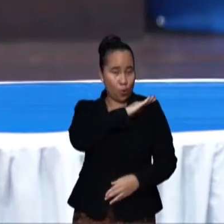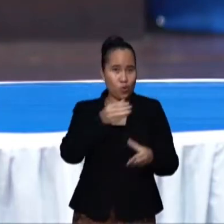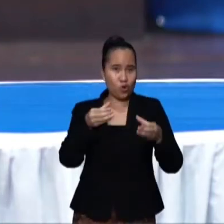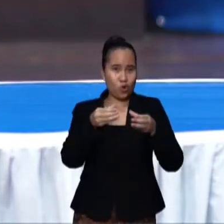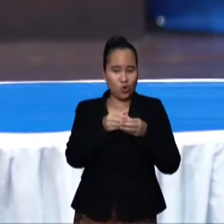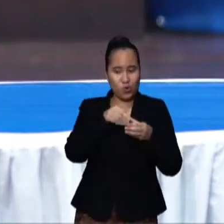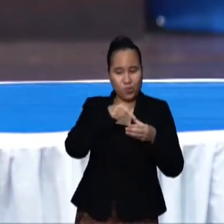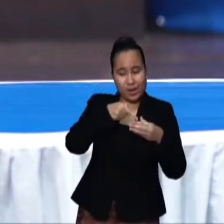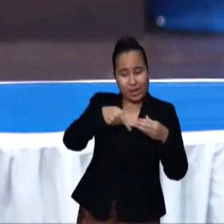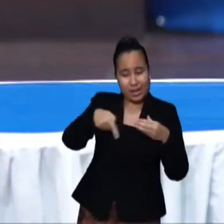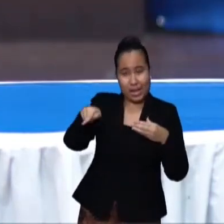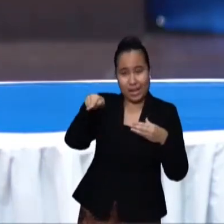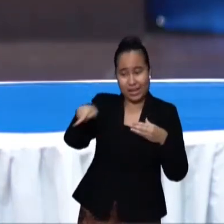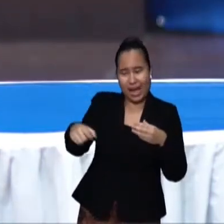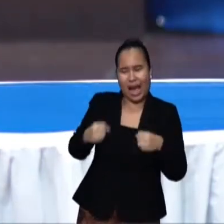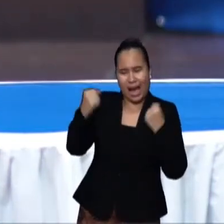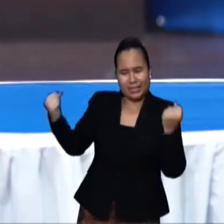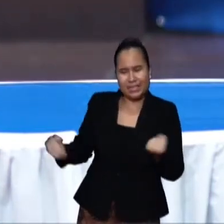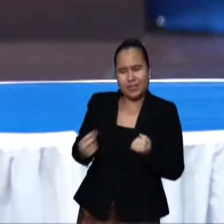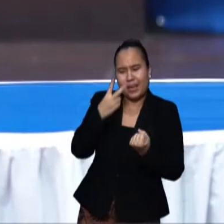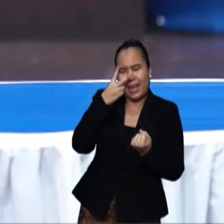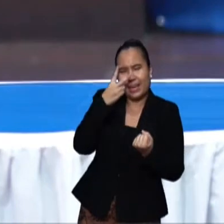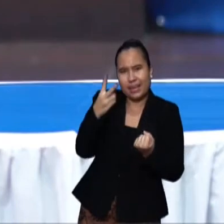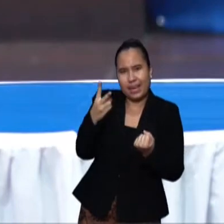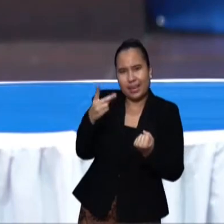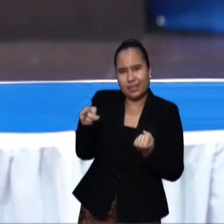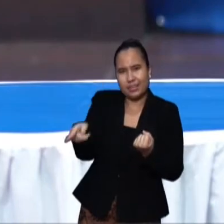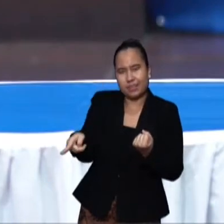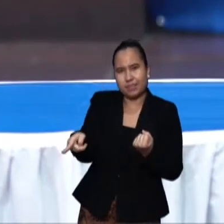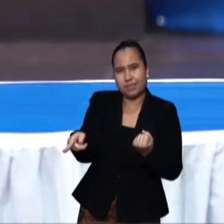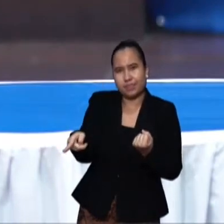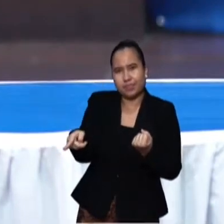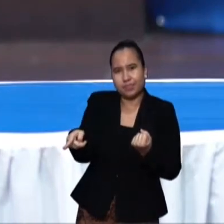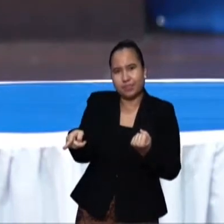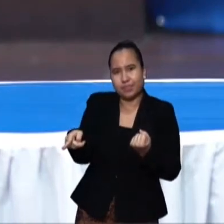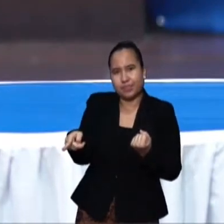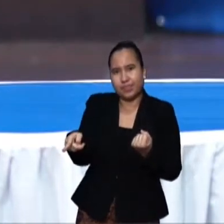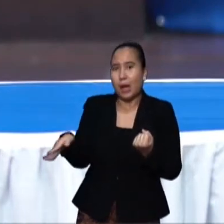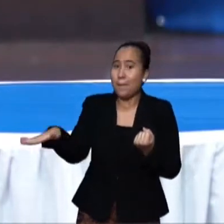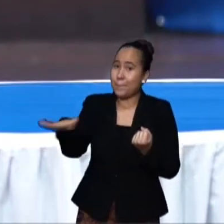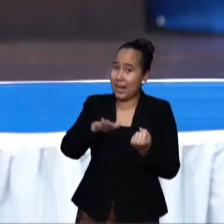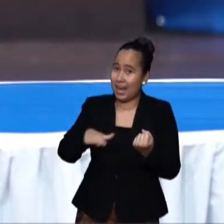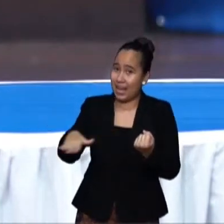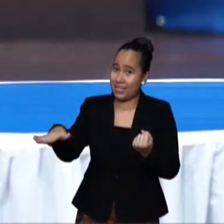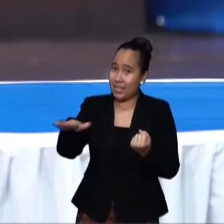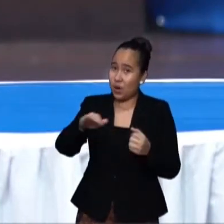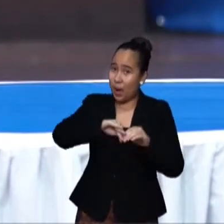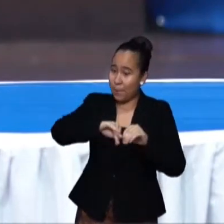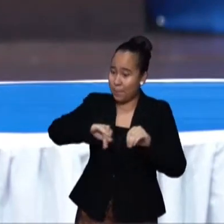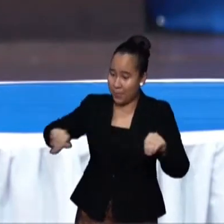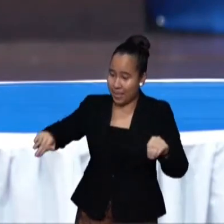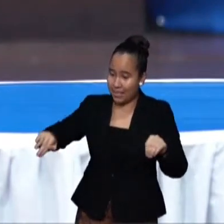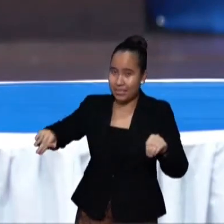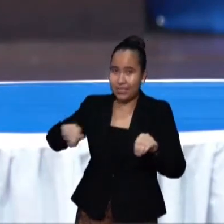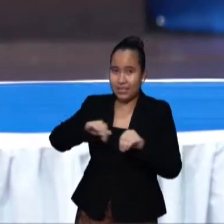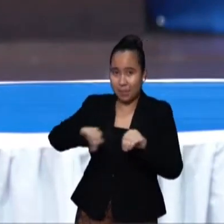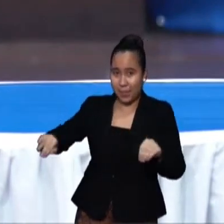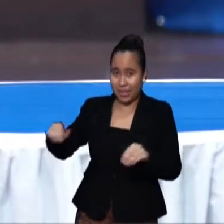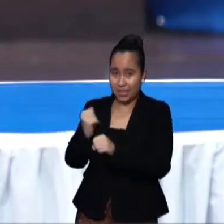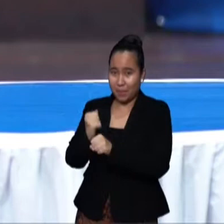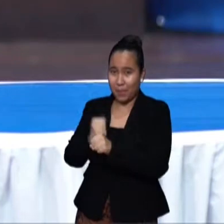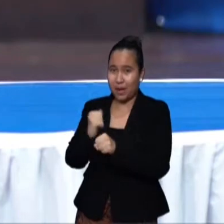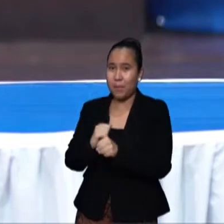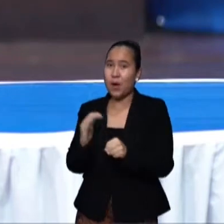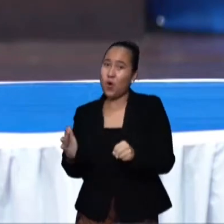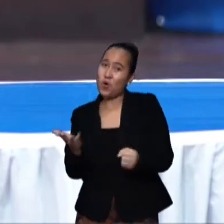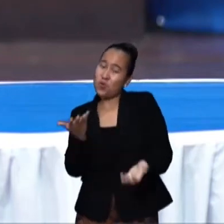gebied actief is en kijkt naar plekken waar mensen geïsoleerd worden, quarantaineplekken, maar ook